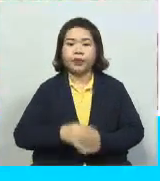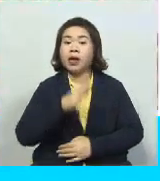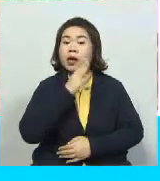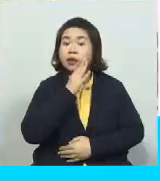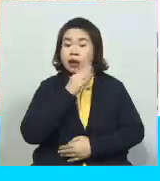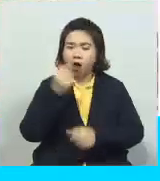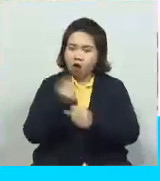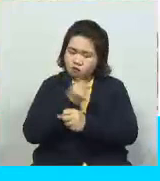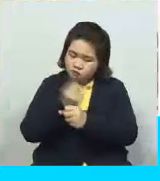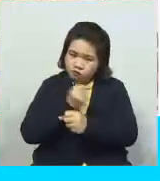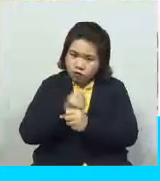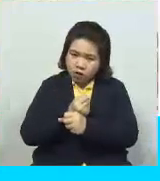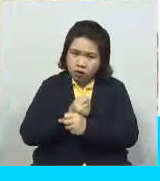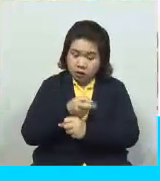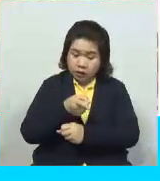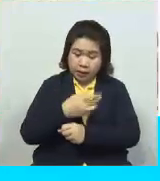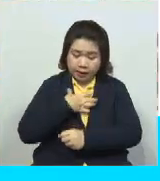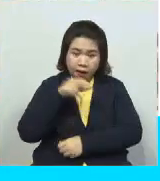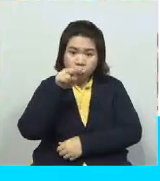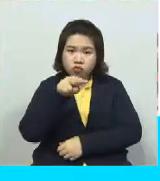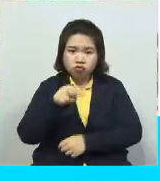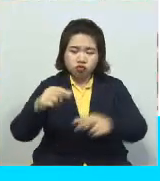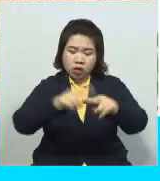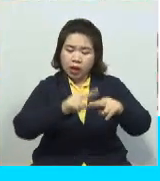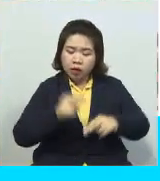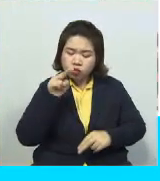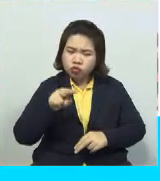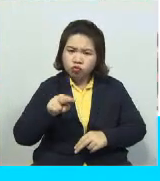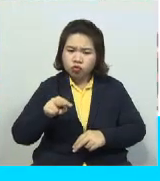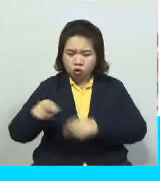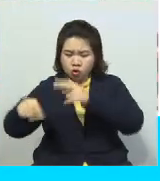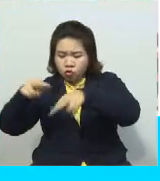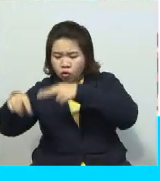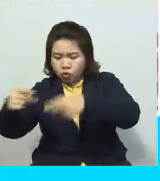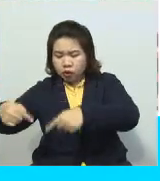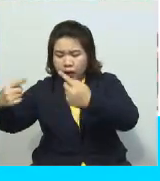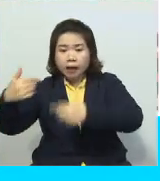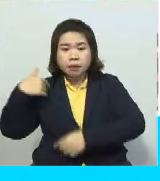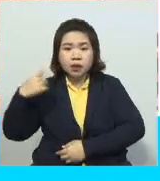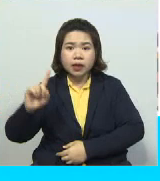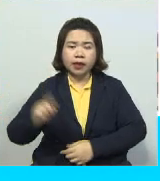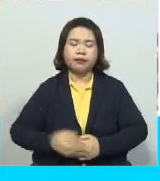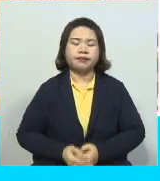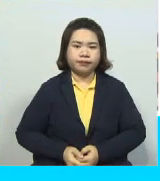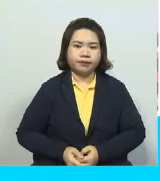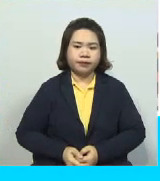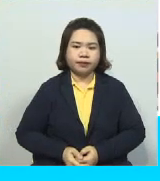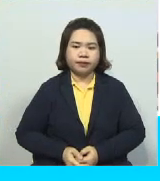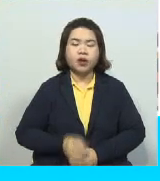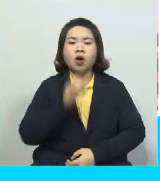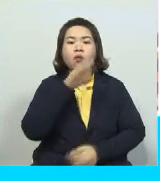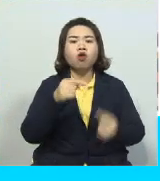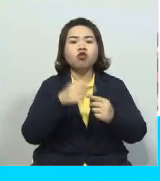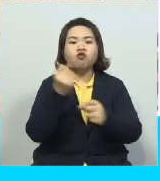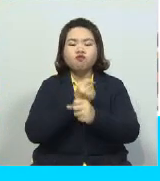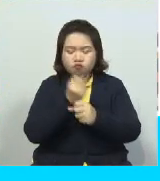จะต้องมีเรื่องของการคัดกรองพี่น้องประชาชนที่เข้าไปหรือว่ามีจุดคัดกรองอะไรอย่างไรบ้างไหมฮะ ครับตรงนี้ในการซักซ้อมไม่